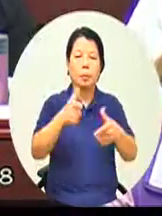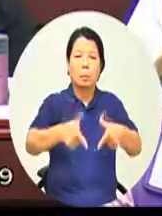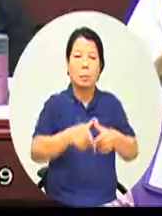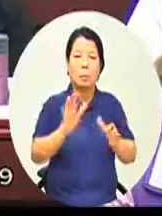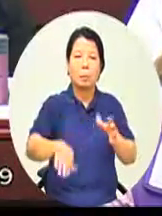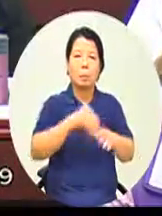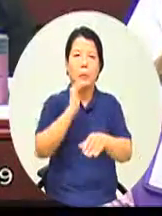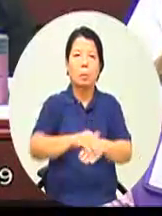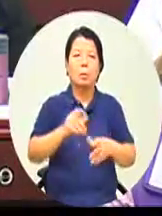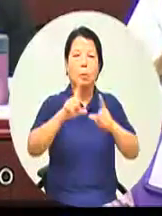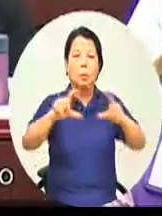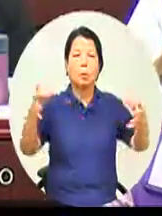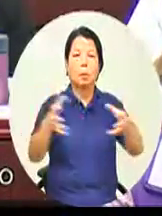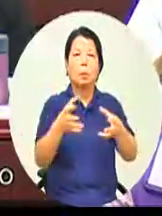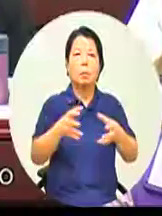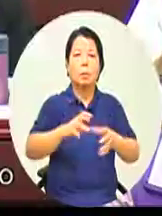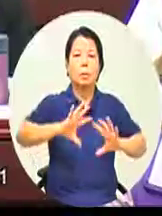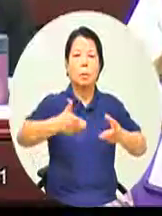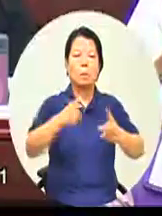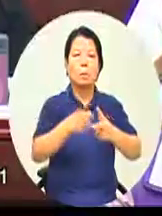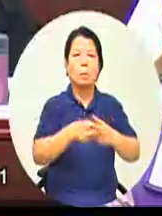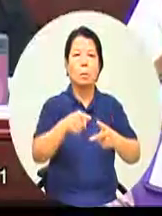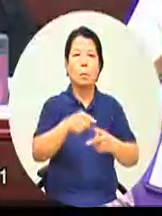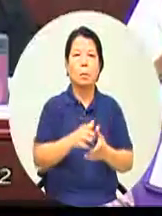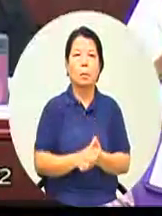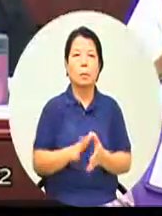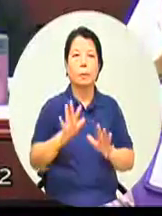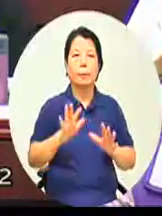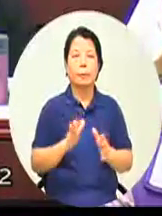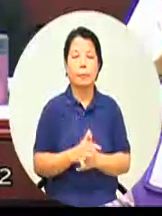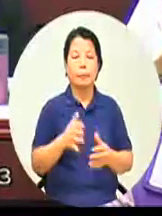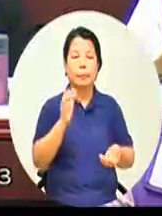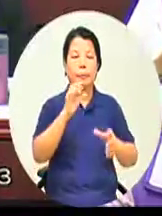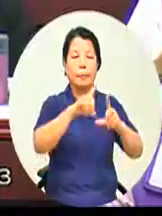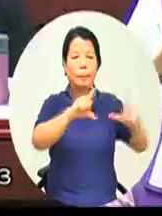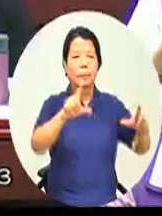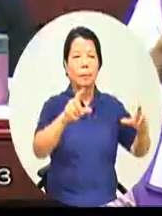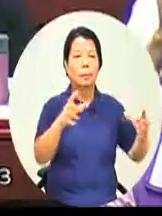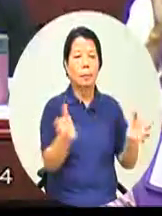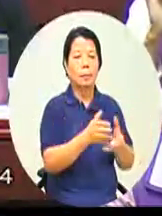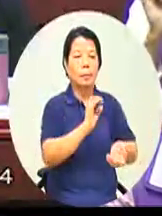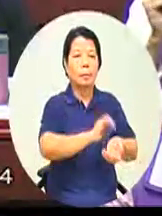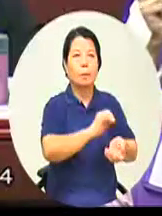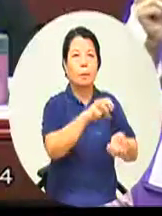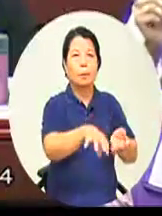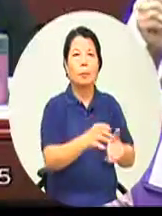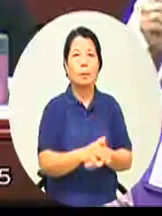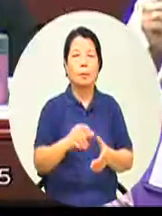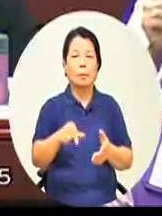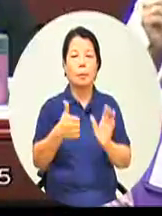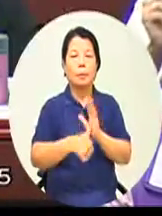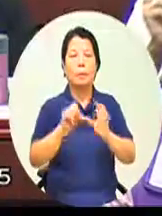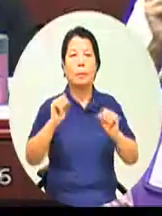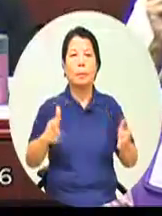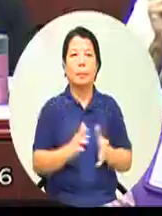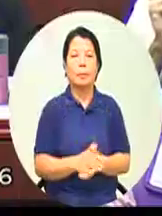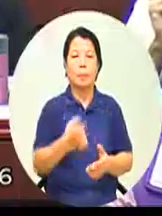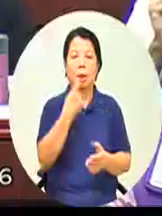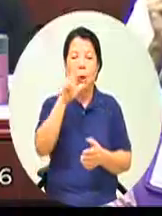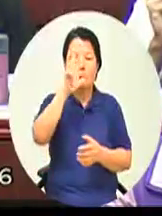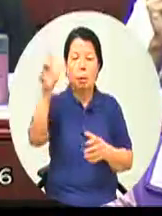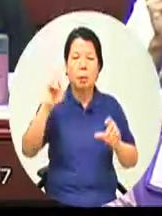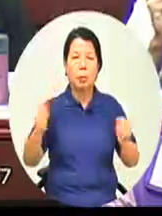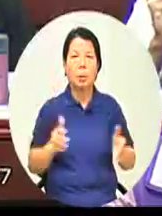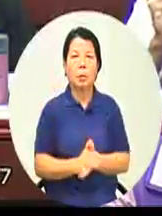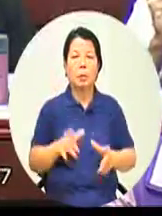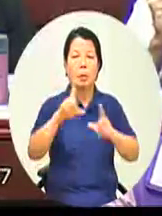在我们大同国小，那大同国小成立的。大同医院也名称叫，伊唔是讲直接改写日照中医，叫做